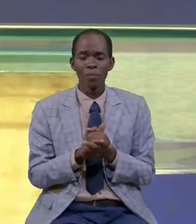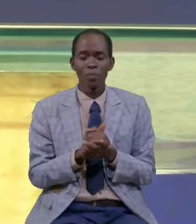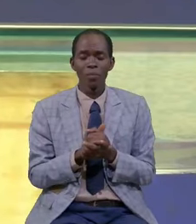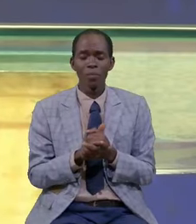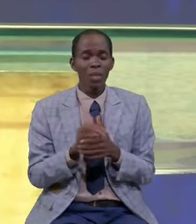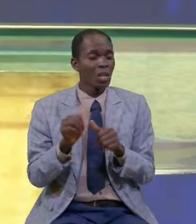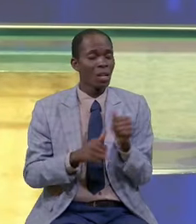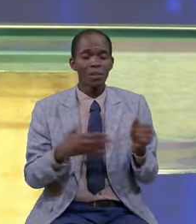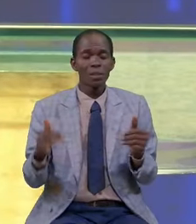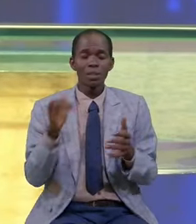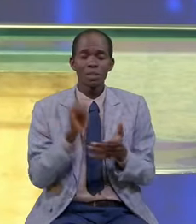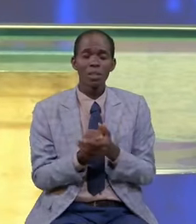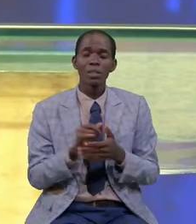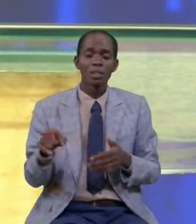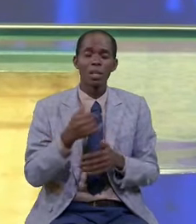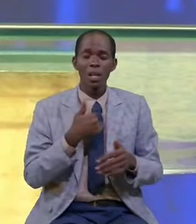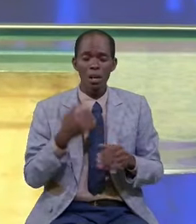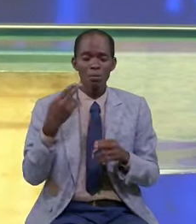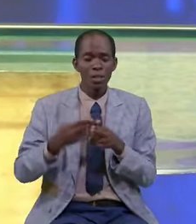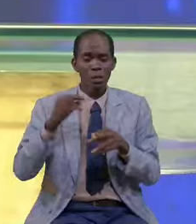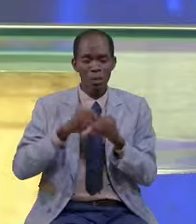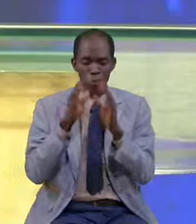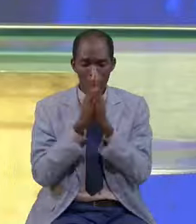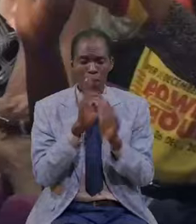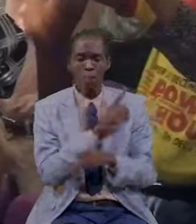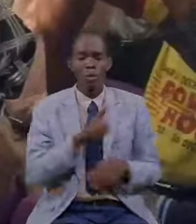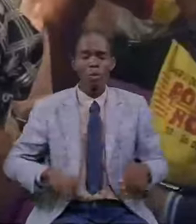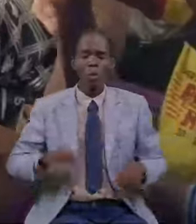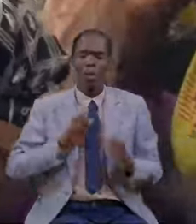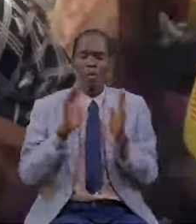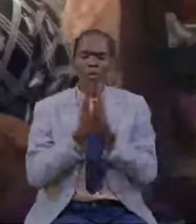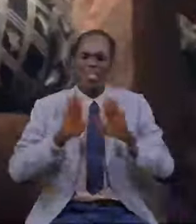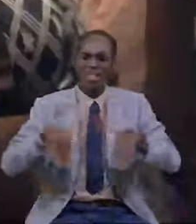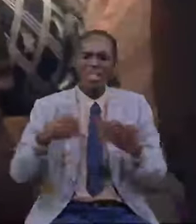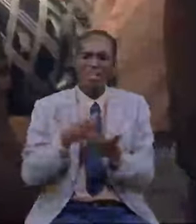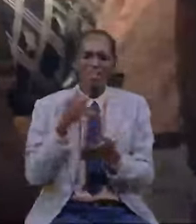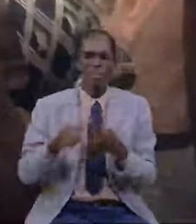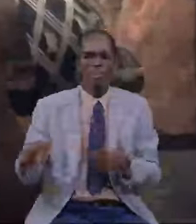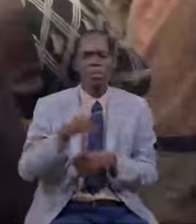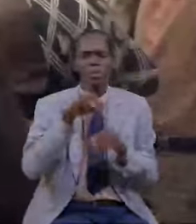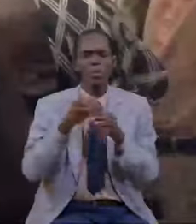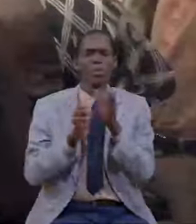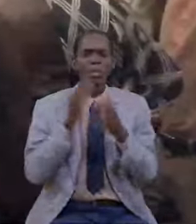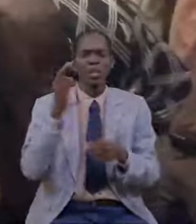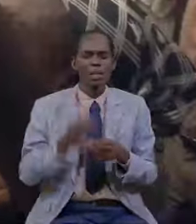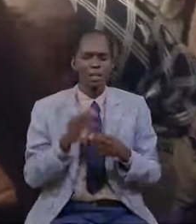Tout ce qui t'ont mentionné dans la prière, je prie Seigneur, donne-le leur au nom de Jésus-Christ.